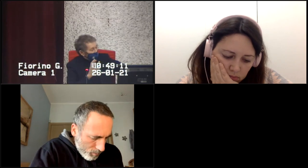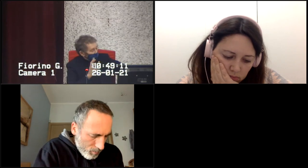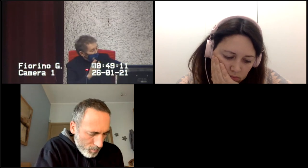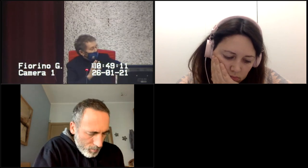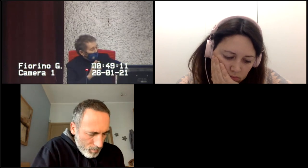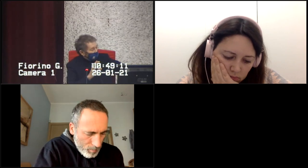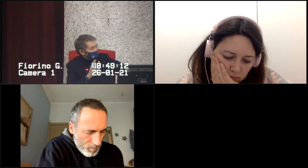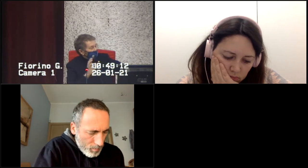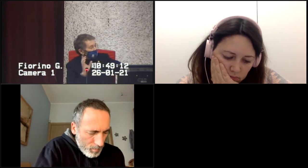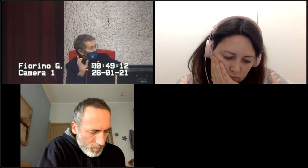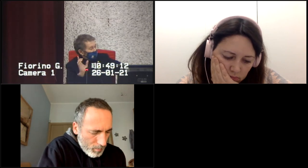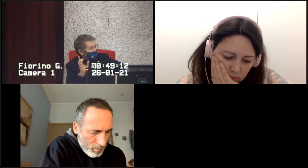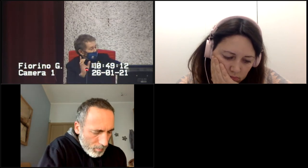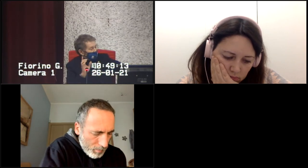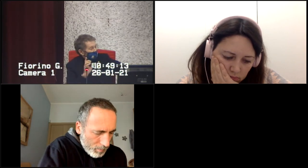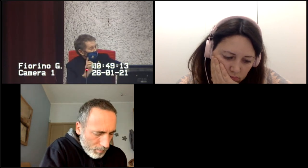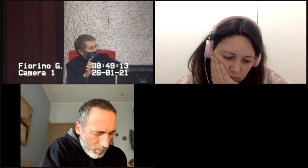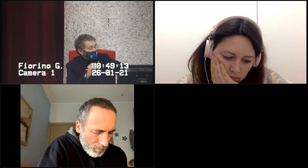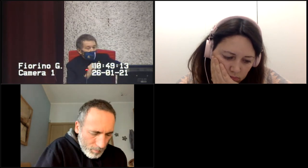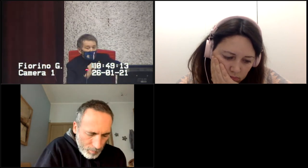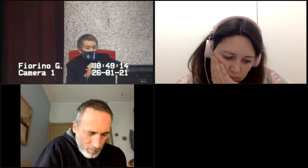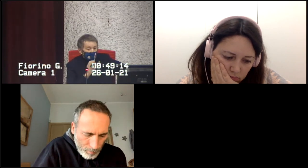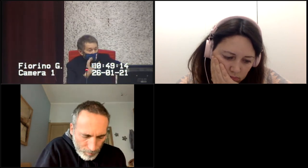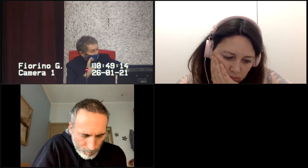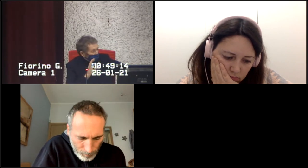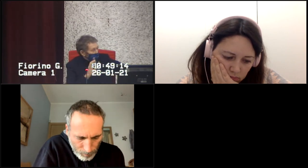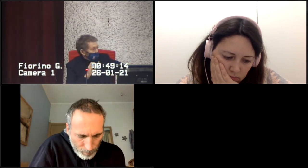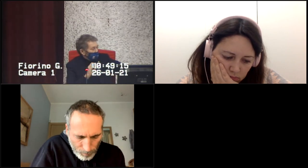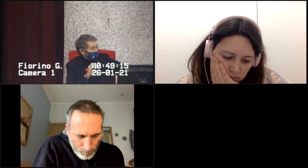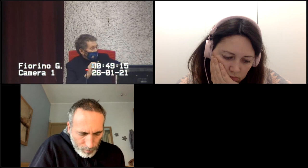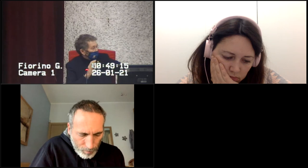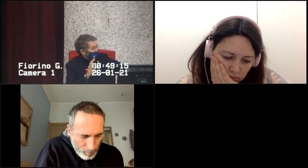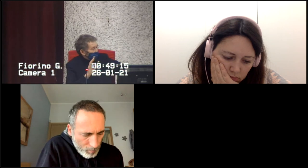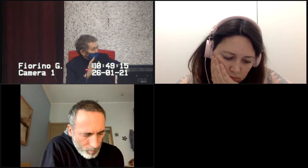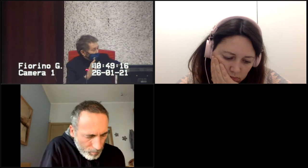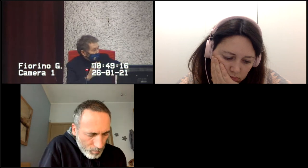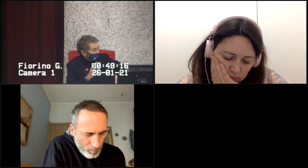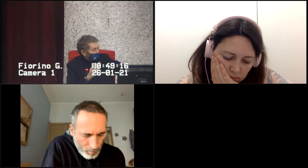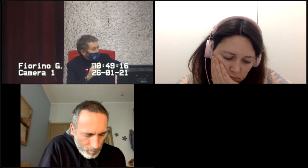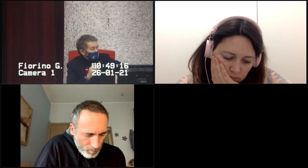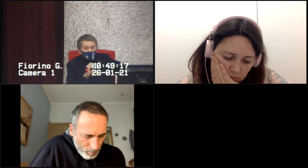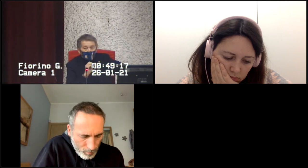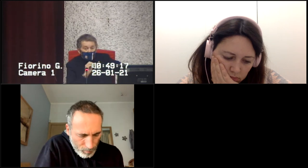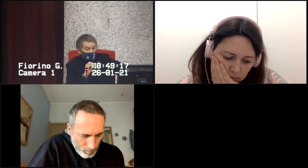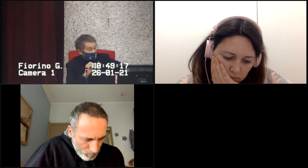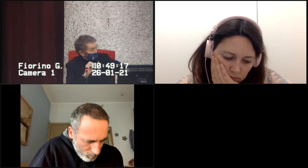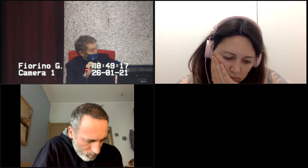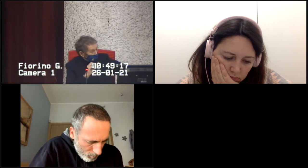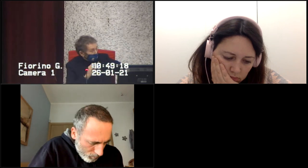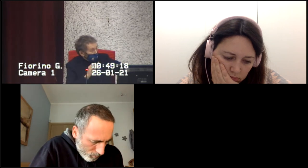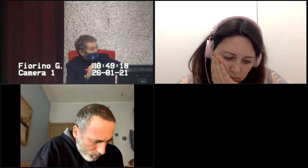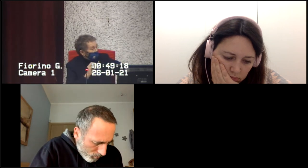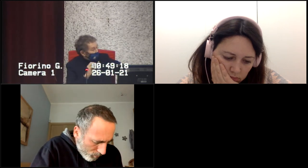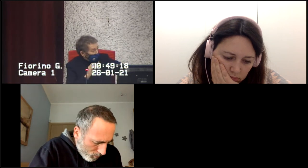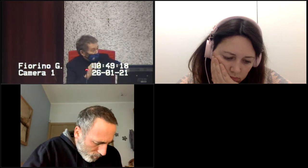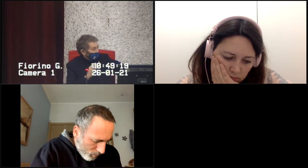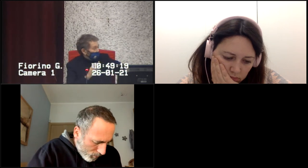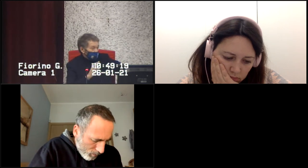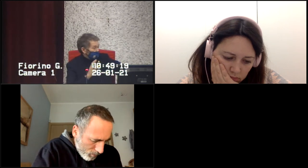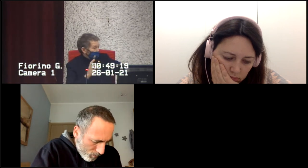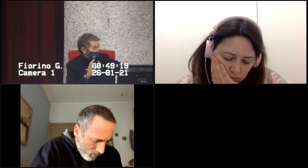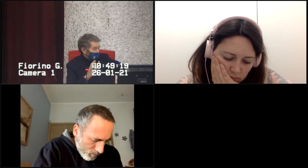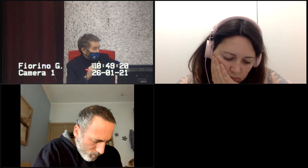Certo, se le vado a rileggere o se le vado a riascoltare. Intanto lei non era presente e soprattutto i